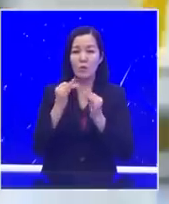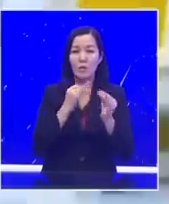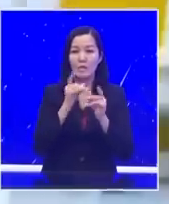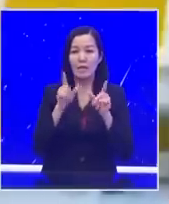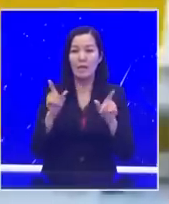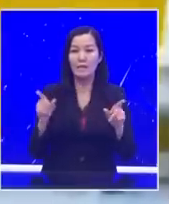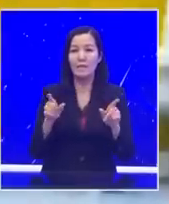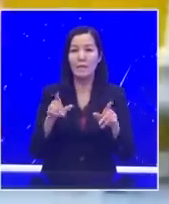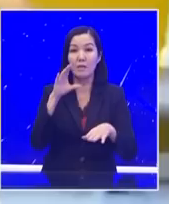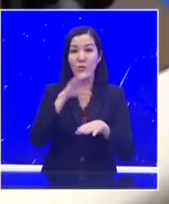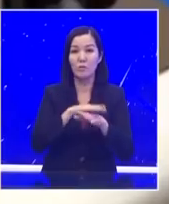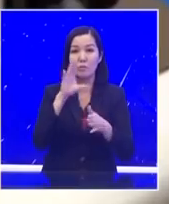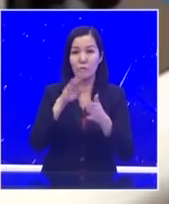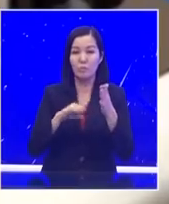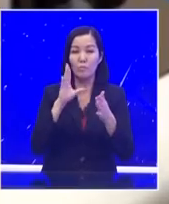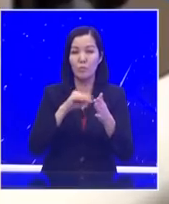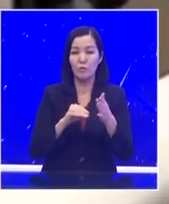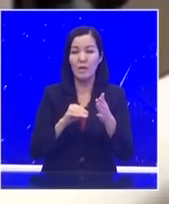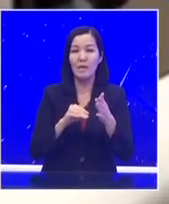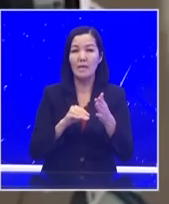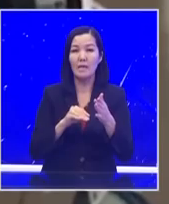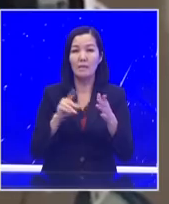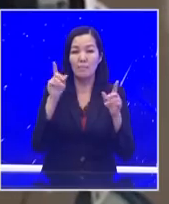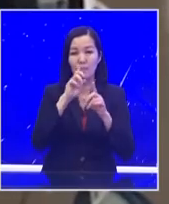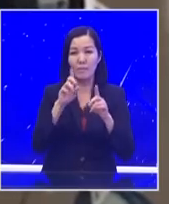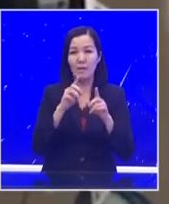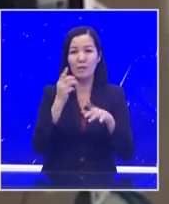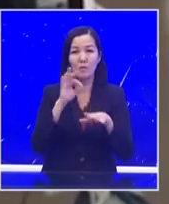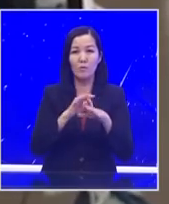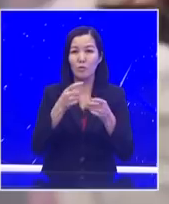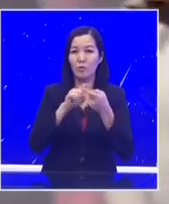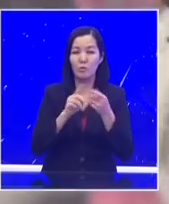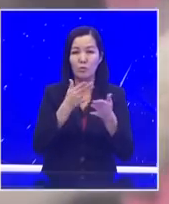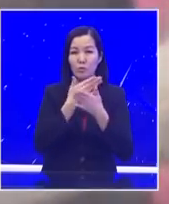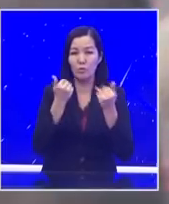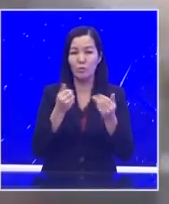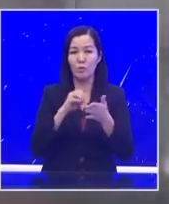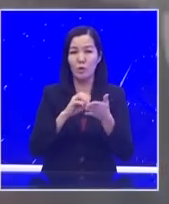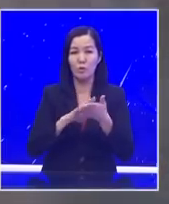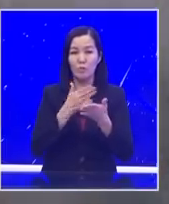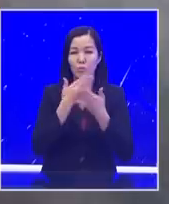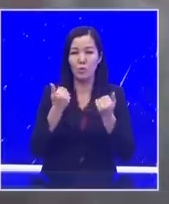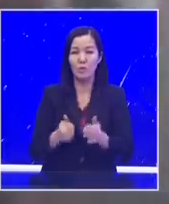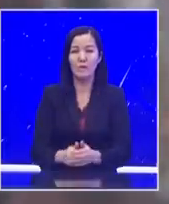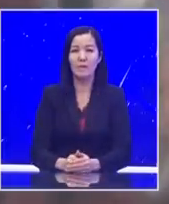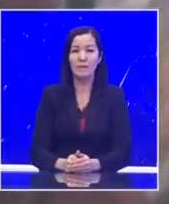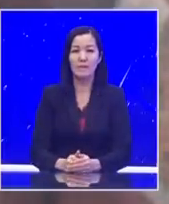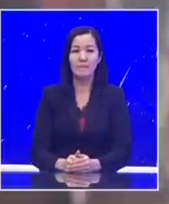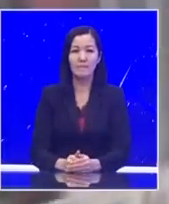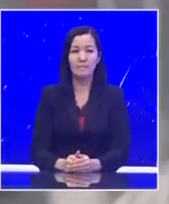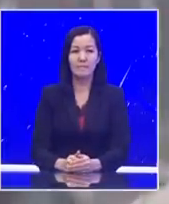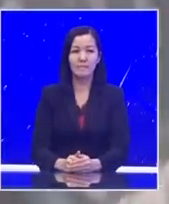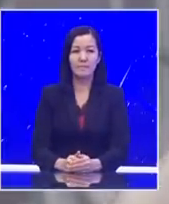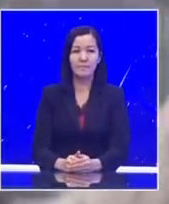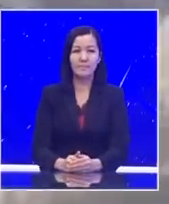азаматтар да тұтқындалуы мүмкін. Бір қуантарлығы, бұл елде бірде-бір індет жұқтыру дерегі тіркелмеген. Топтаманы ғаламтар ақпараттармен дайындаған